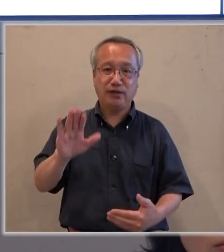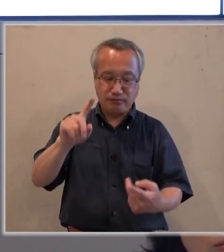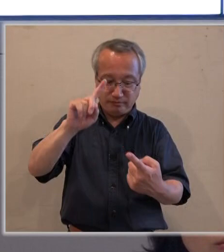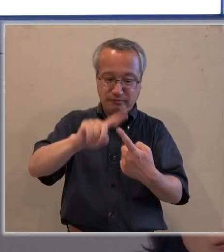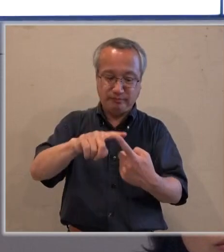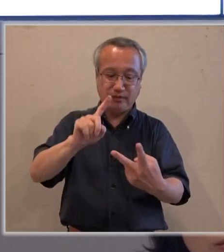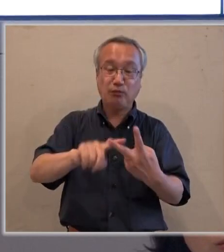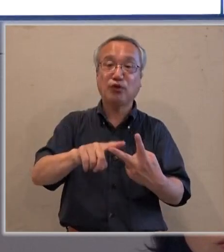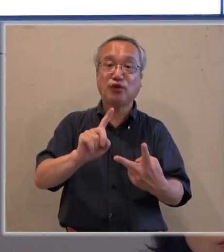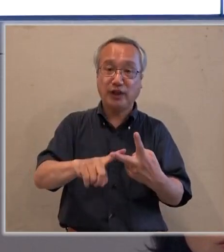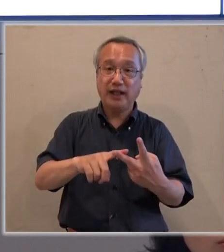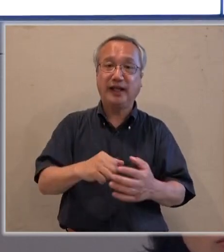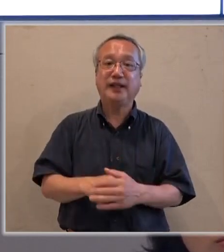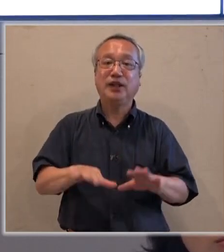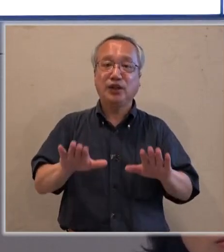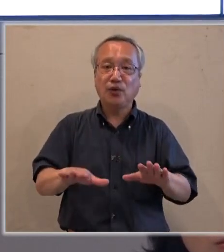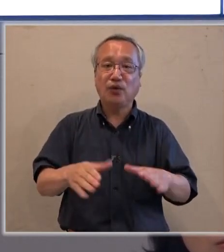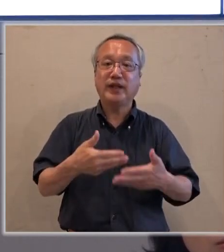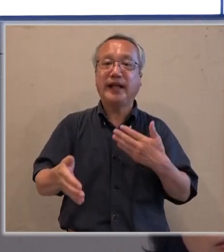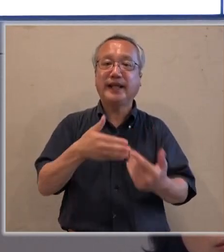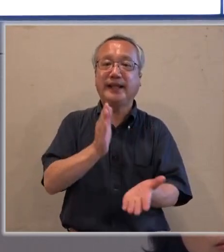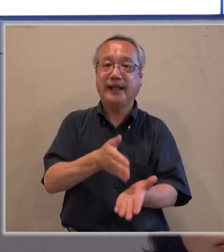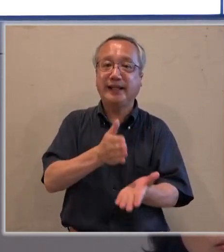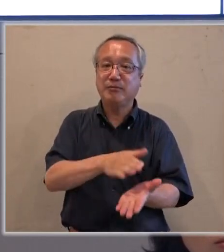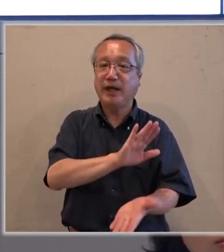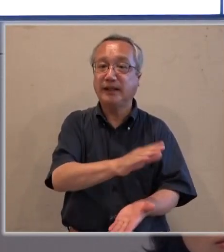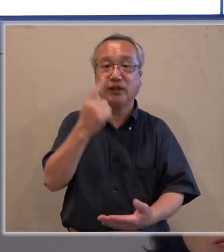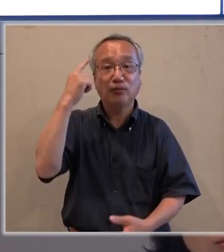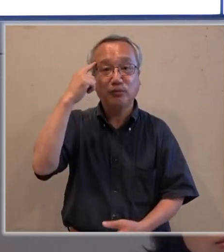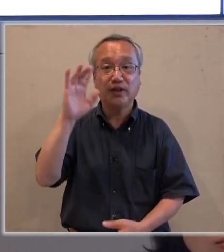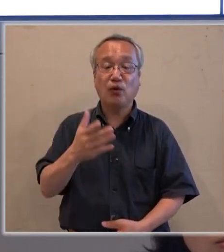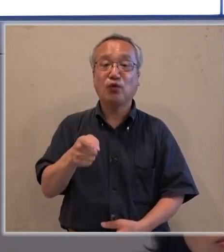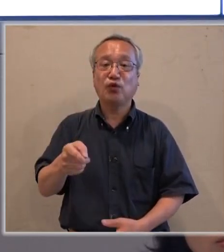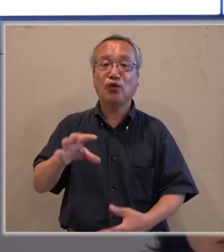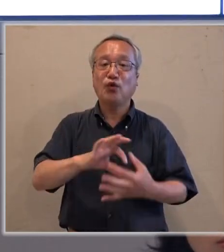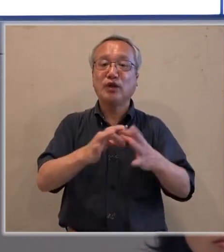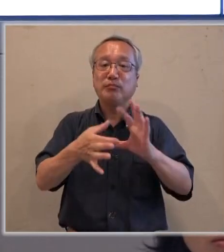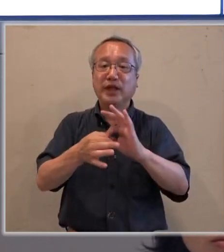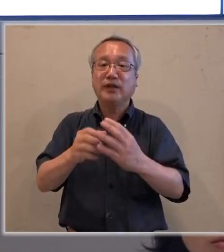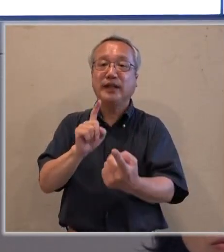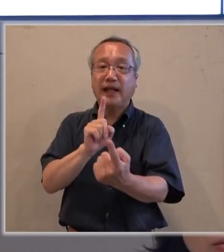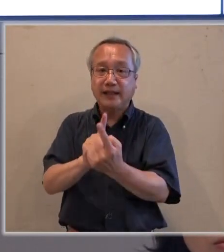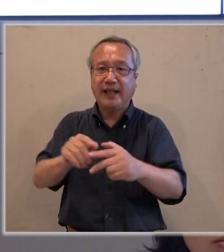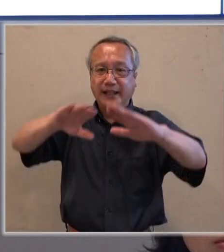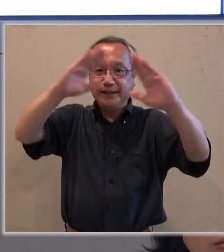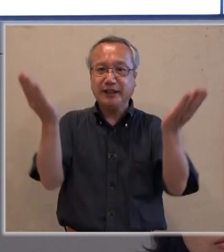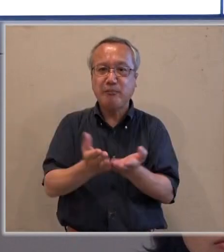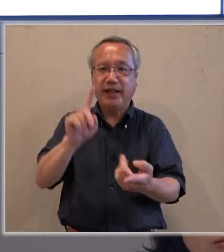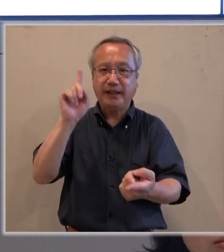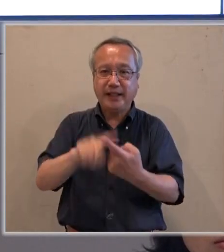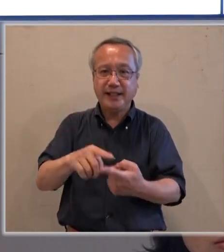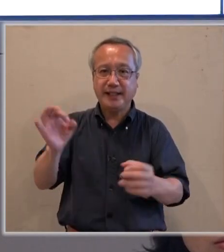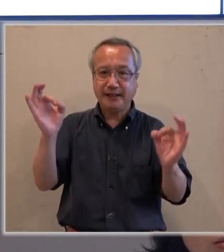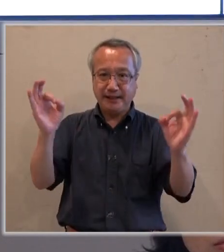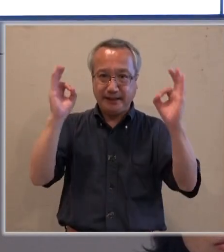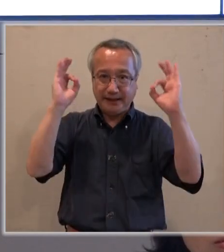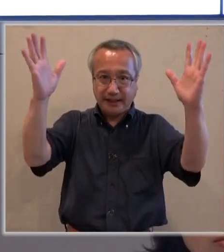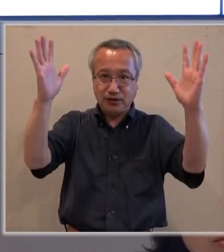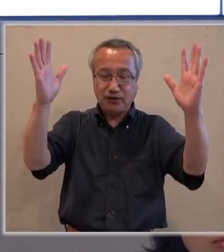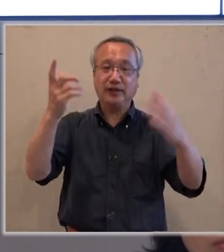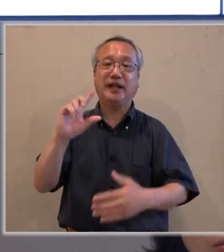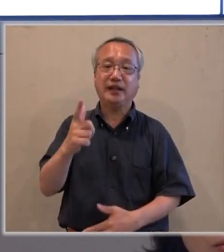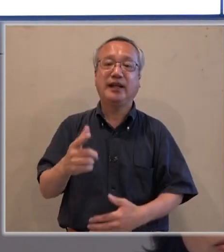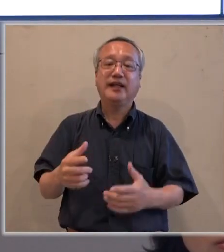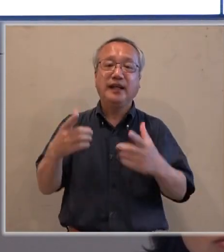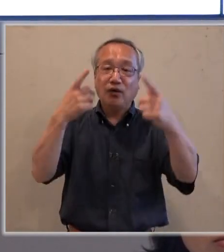が、今日の体験談でもあったと思うんですけれども、そういうふうなオリンピックに対して全面的に賛同というよりかはオリンピックに対して